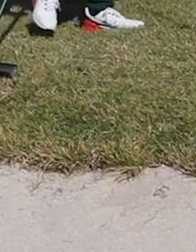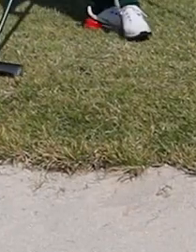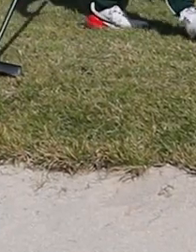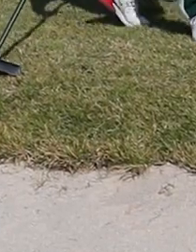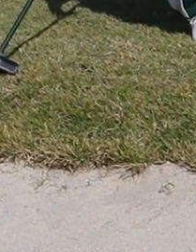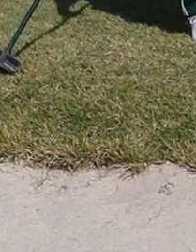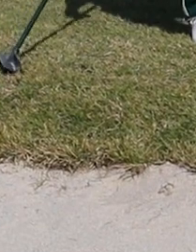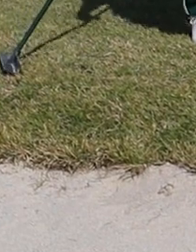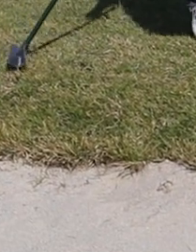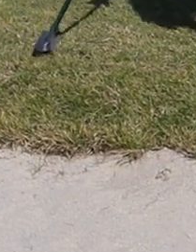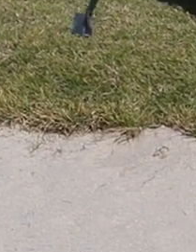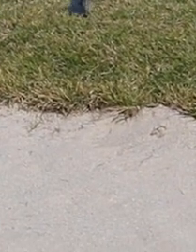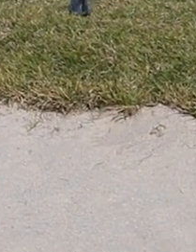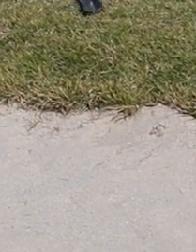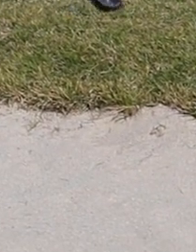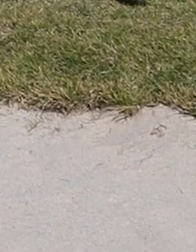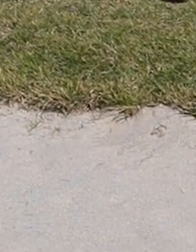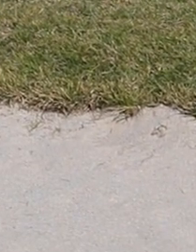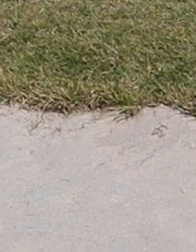70.